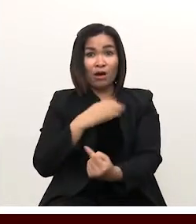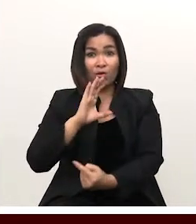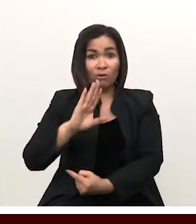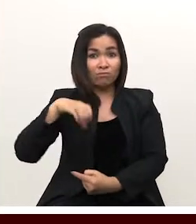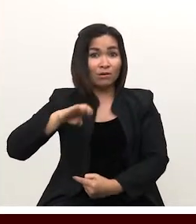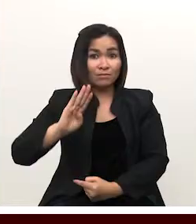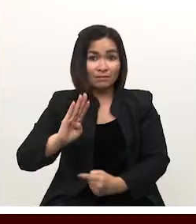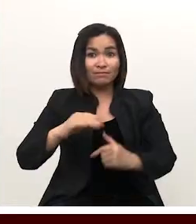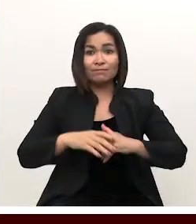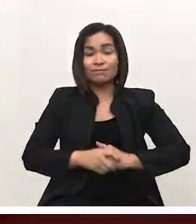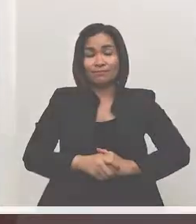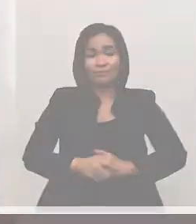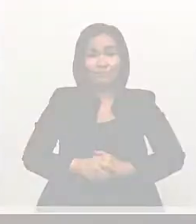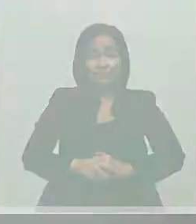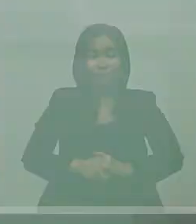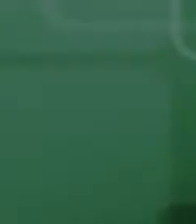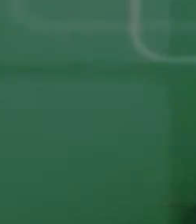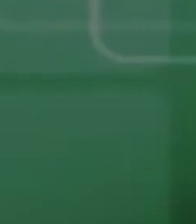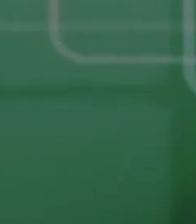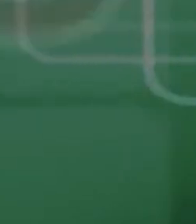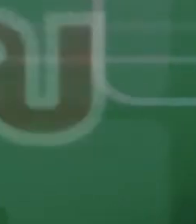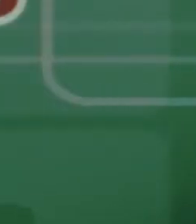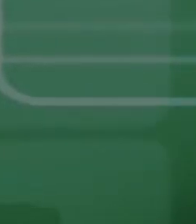องการของสถานประกอบการค่ะ